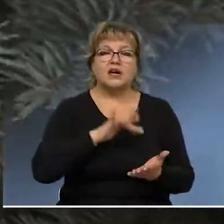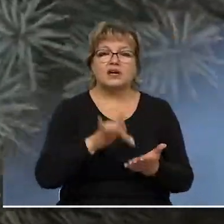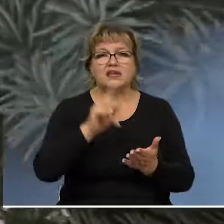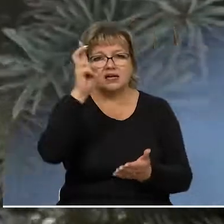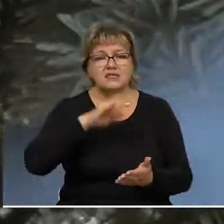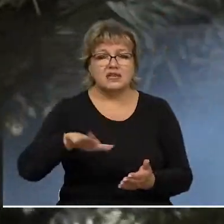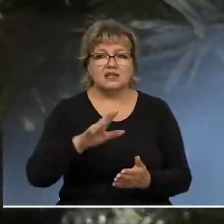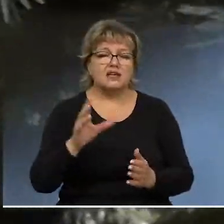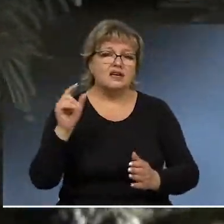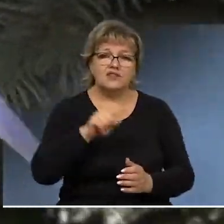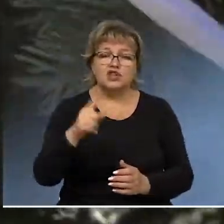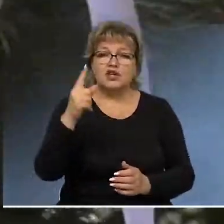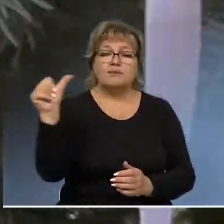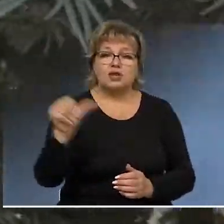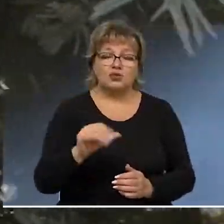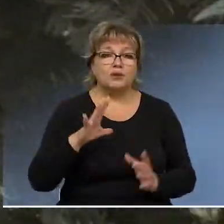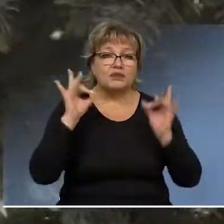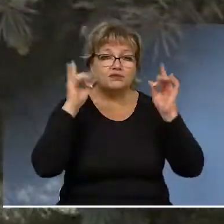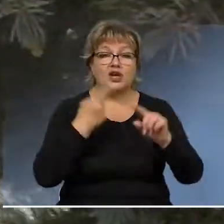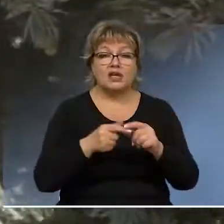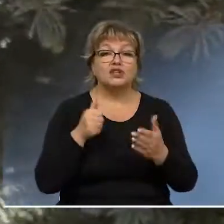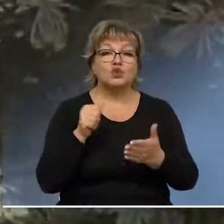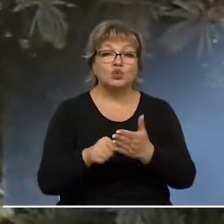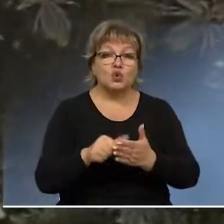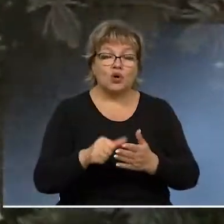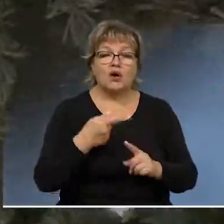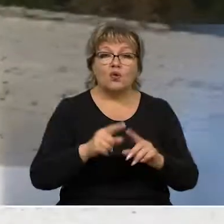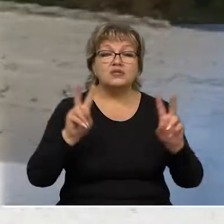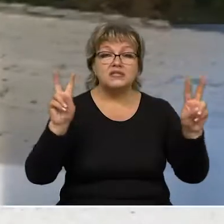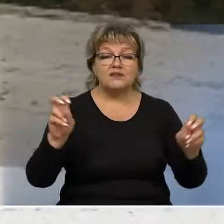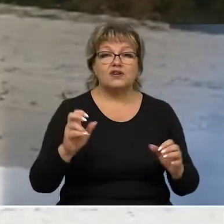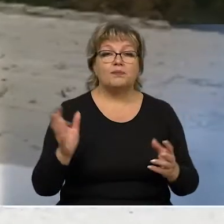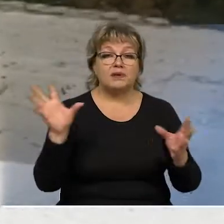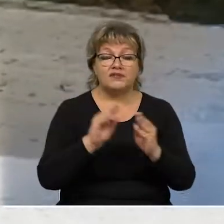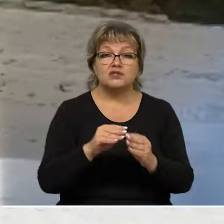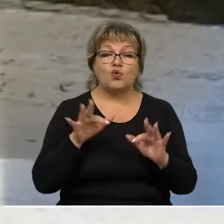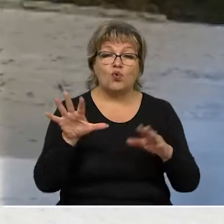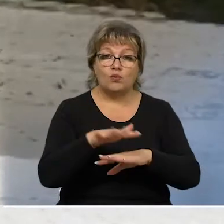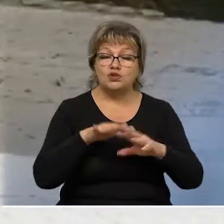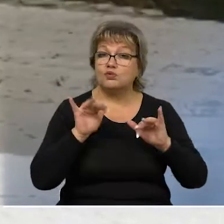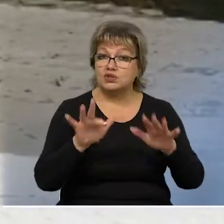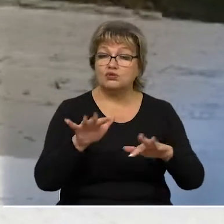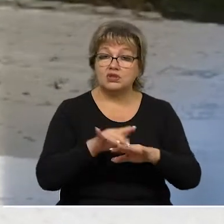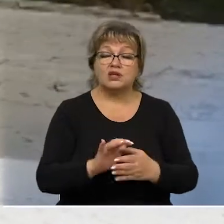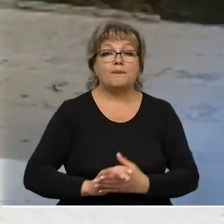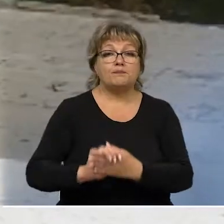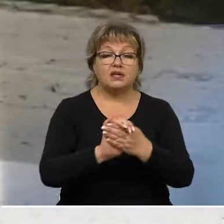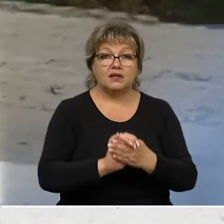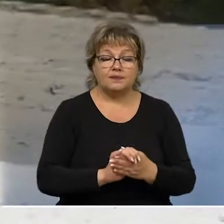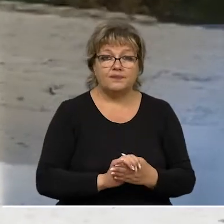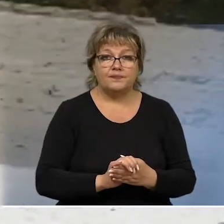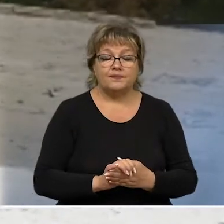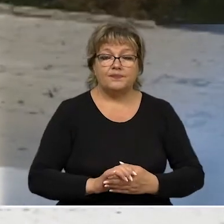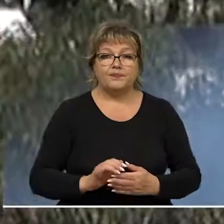одновременно во всех городах страны в течение 1 минуты прозвучал этот гудок он символ приверженности общему день